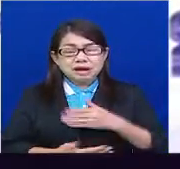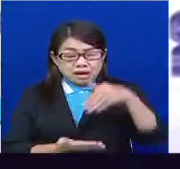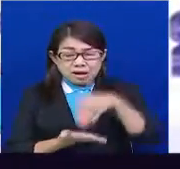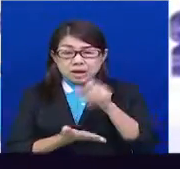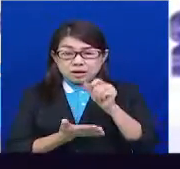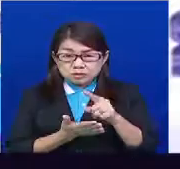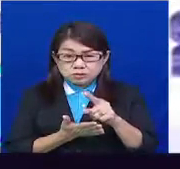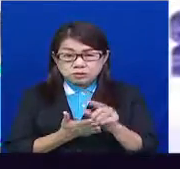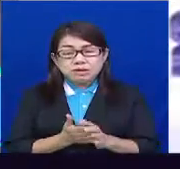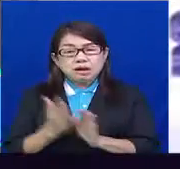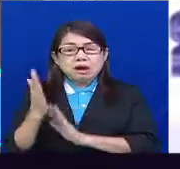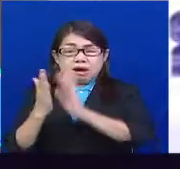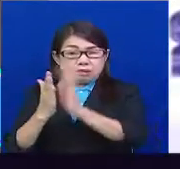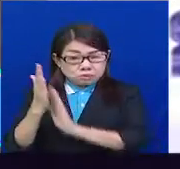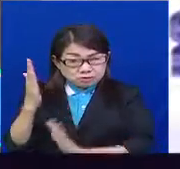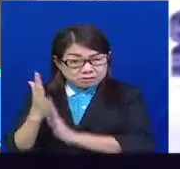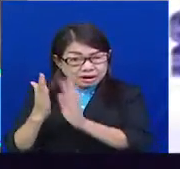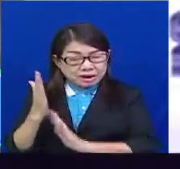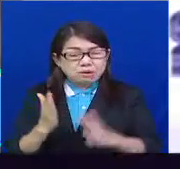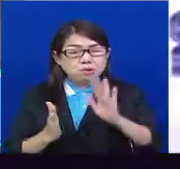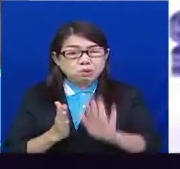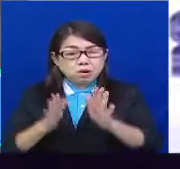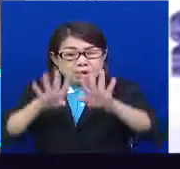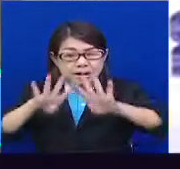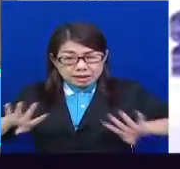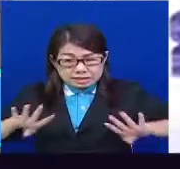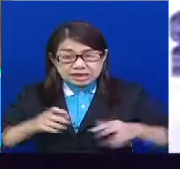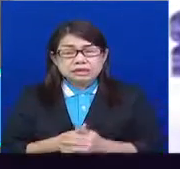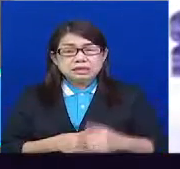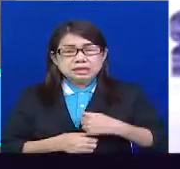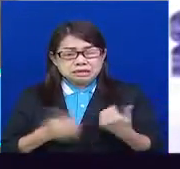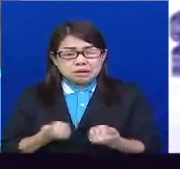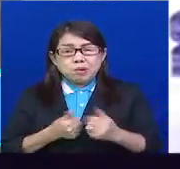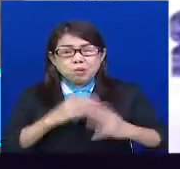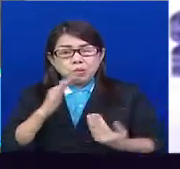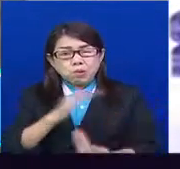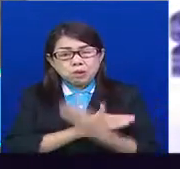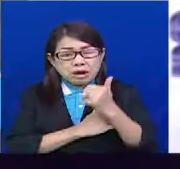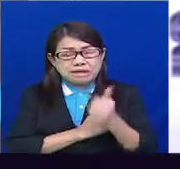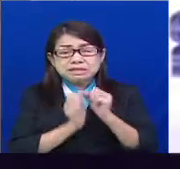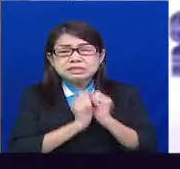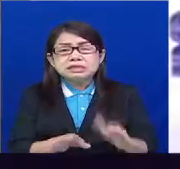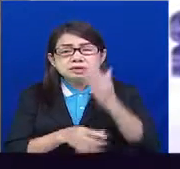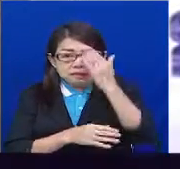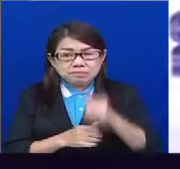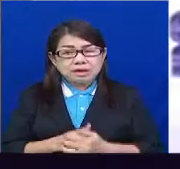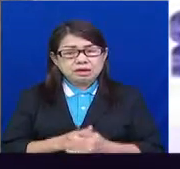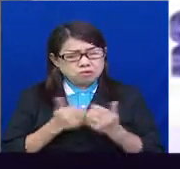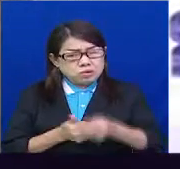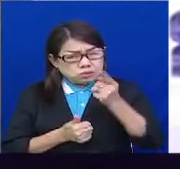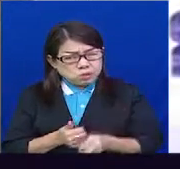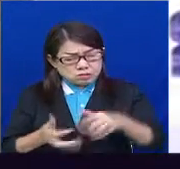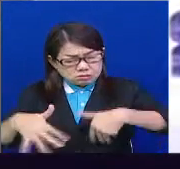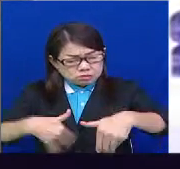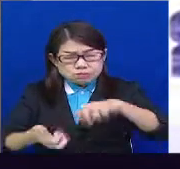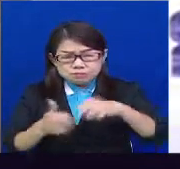ภูมิรัฐศาสตร์อยู่แล้วของอาเซียนเนี่ยทำไมเราทิ้งโอกาสเราไปซะล่ะเพรานั้นเราก็ต้องไม่ไม่ขัดแย้งเอาประเด็น